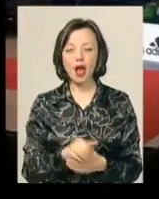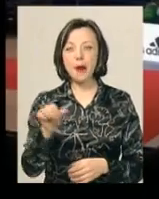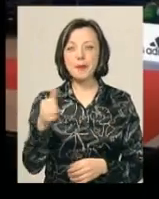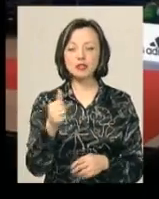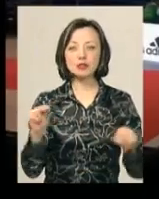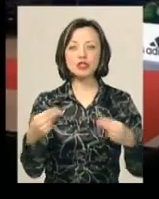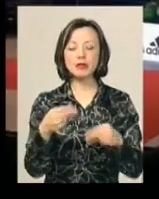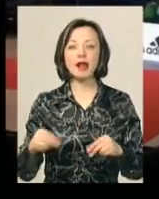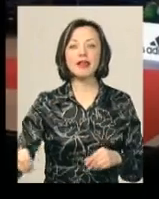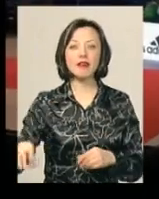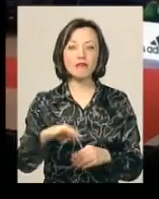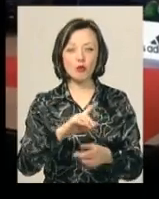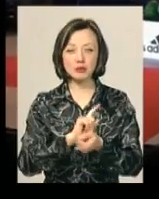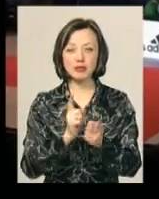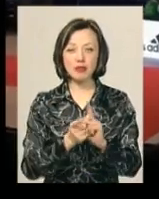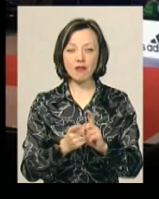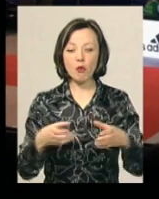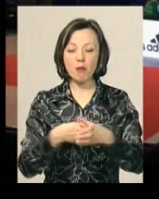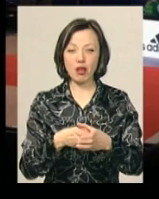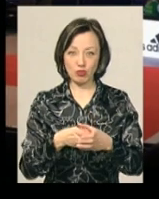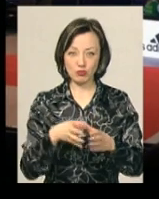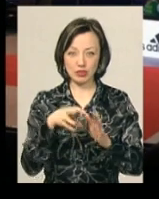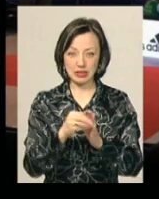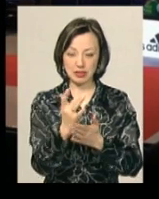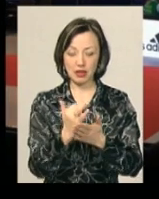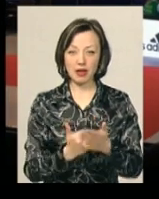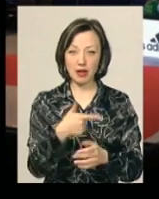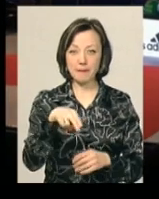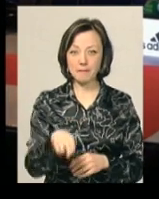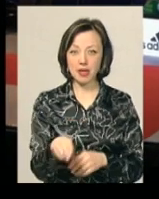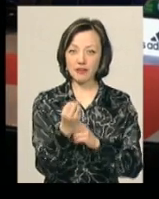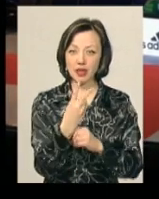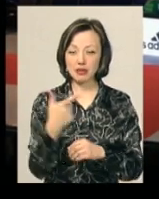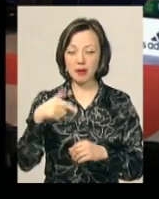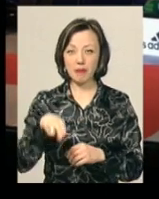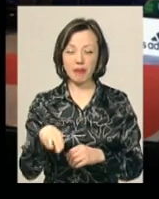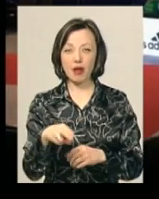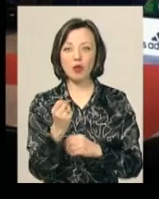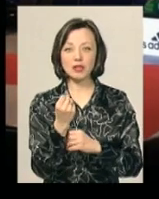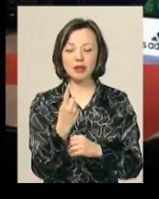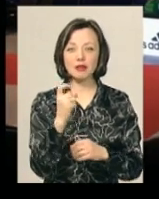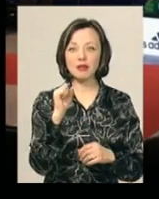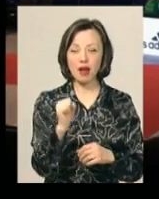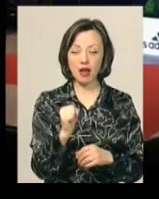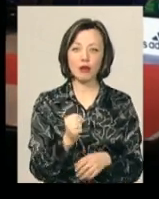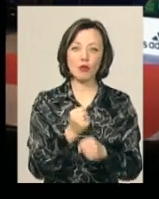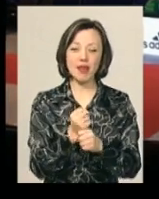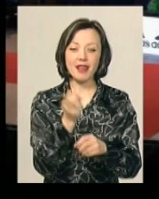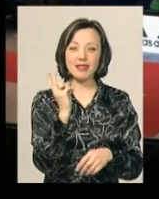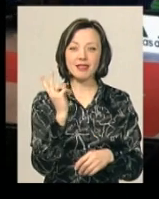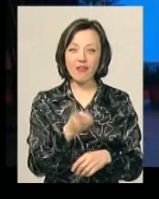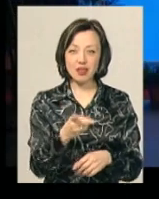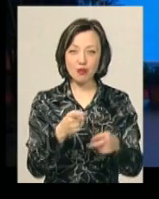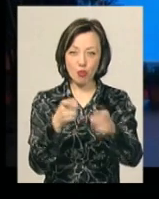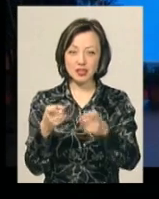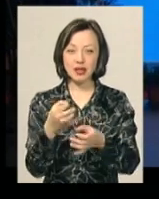чемпіонаті Європи Денис Баблюк став і в командному заліку у вправах ГП-12 і ГП-11А, де спортсмени робили 20 пострілів змінного